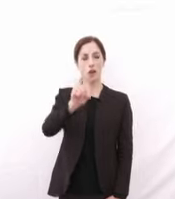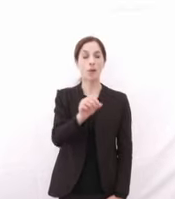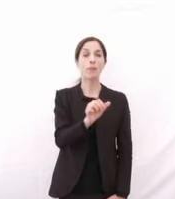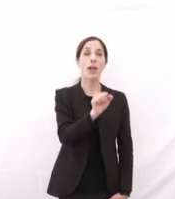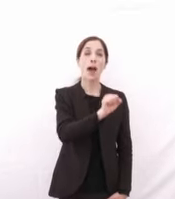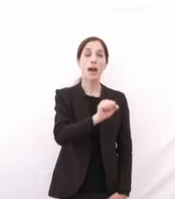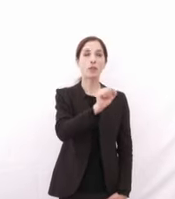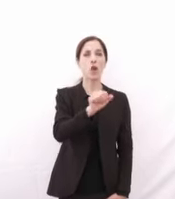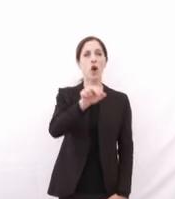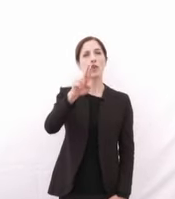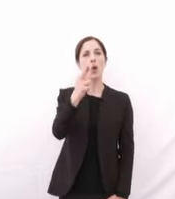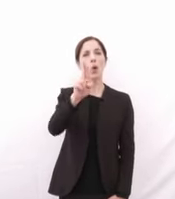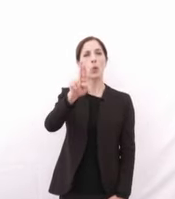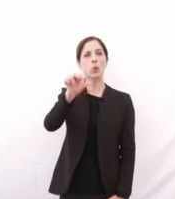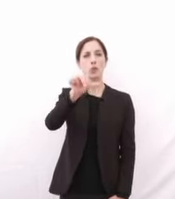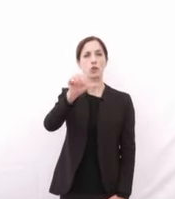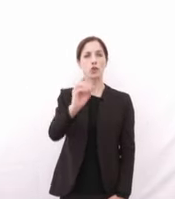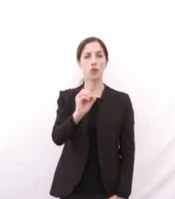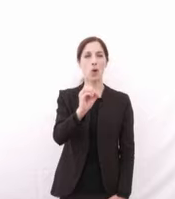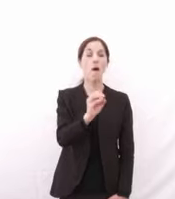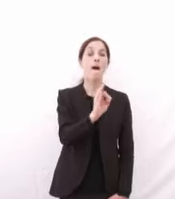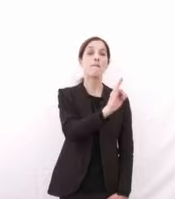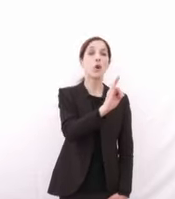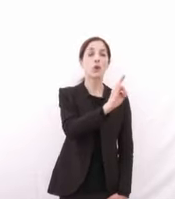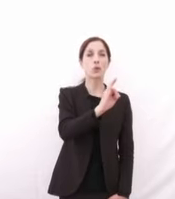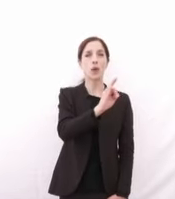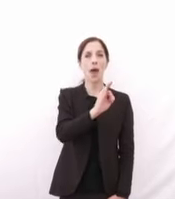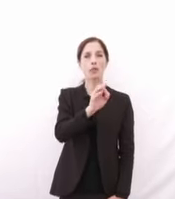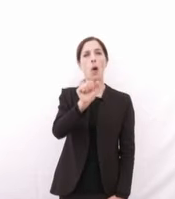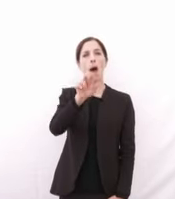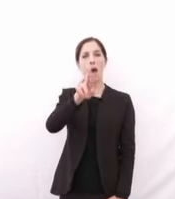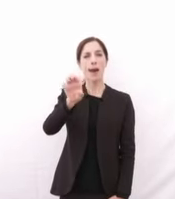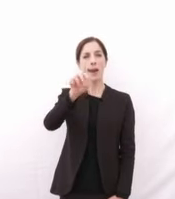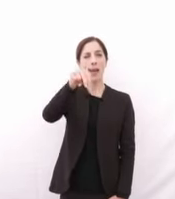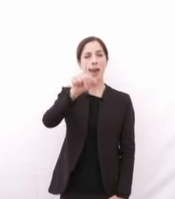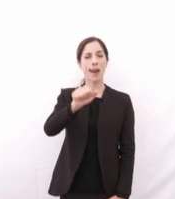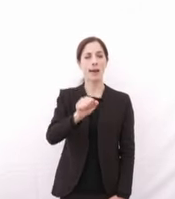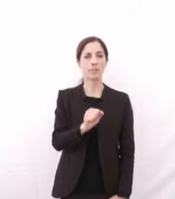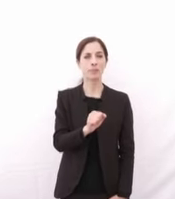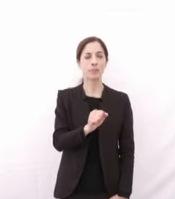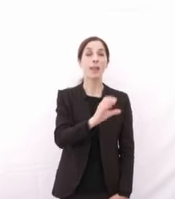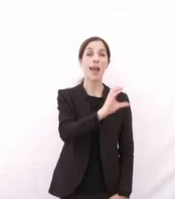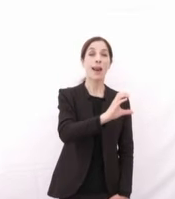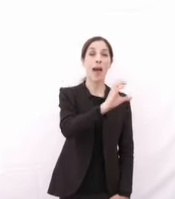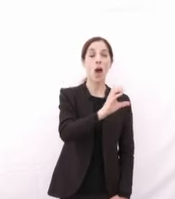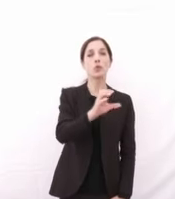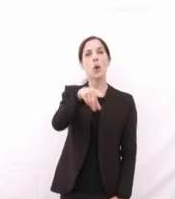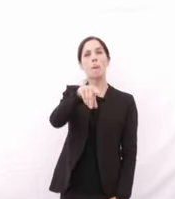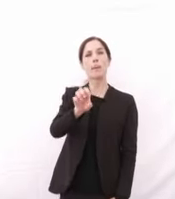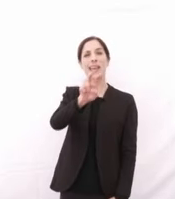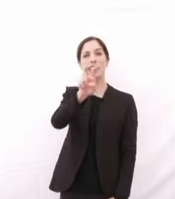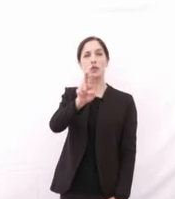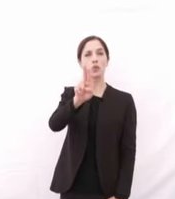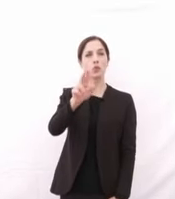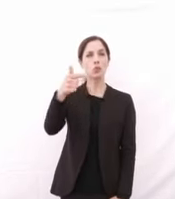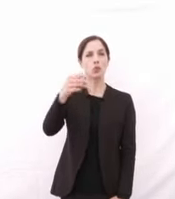Antonio Russo, Fortunato Arena, Claudio Pezzuto,